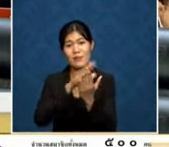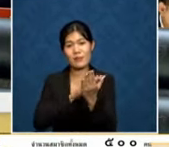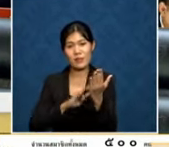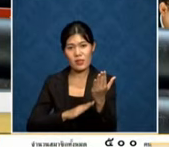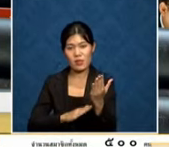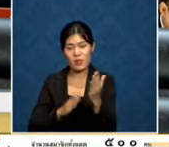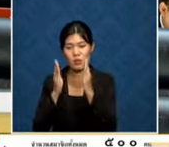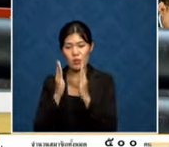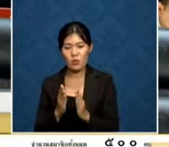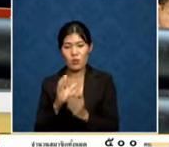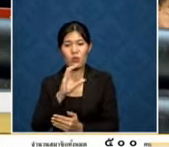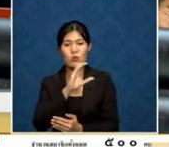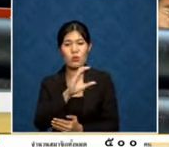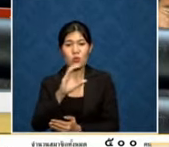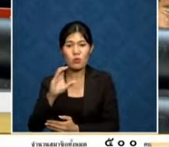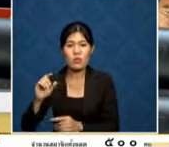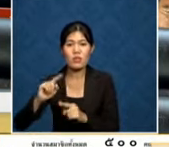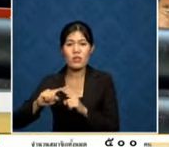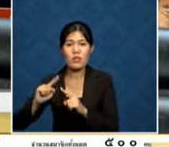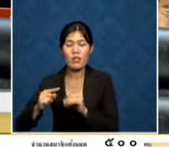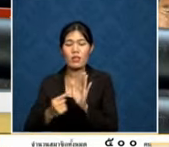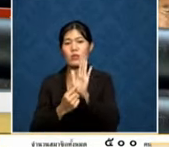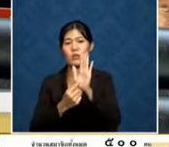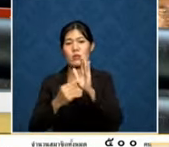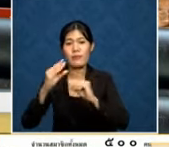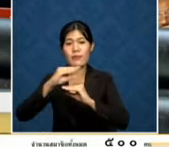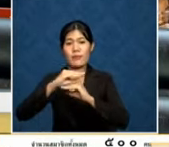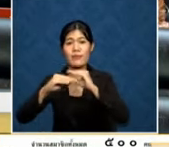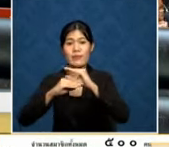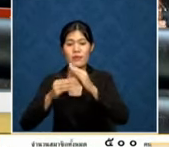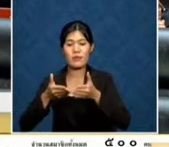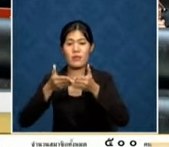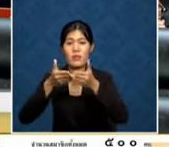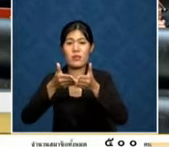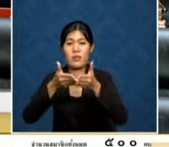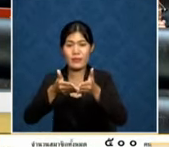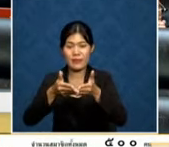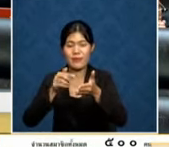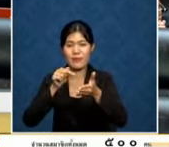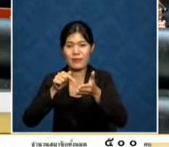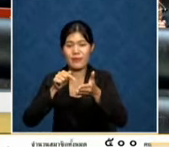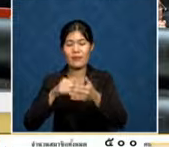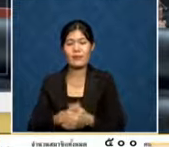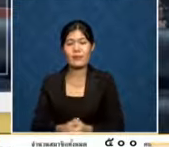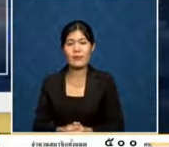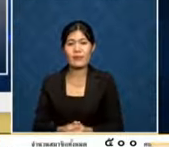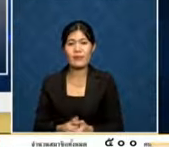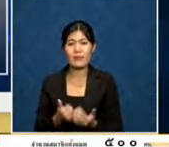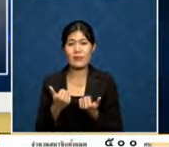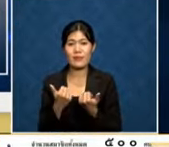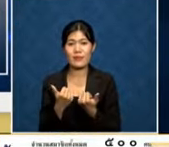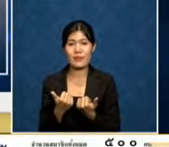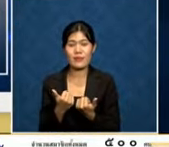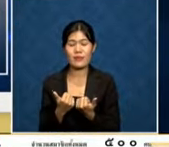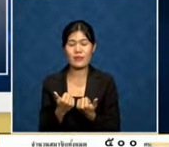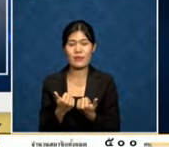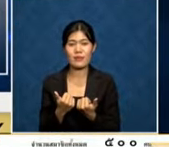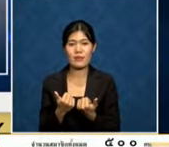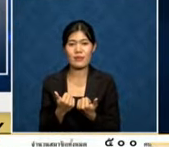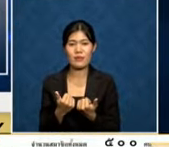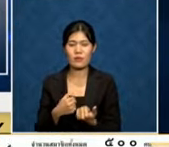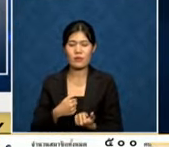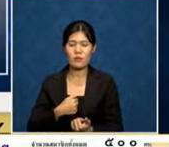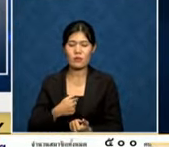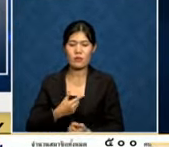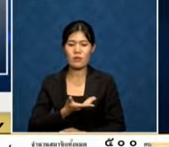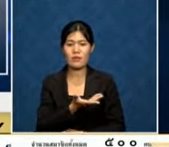เช่นโครงการท่าเรือน้ำลึกที่กระผมได้เคยอภิปรายไว้ในสภาแห่งนี้แต่วันนี้ครับท่านประธานครับสิ่ง